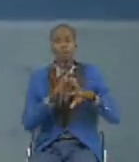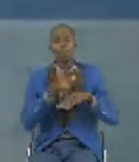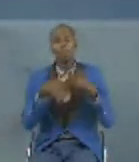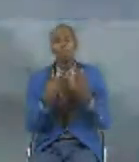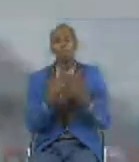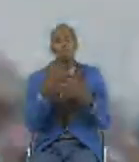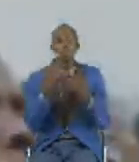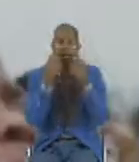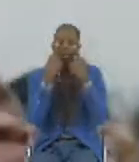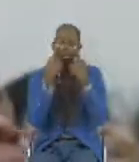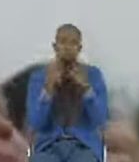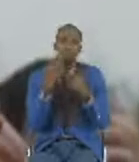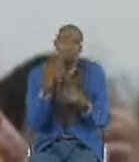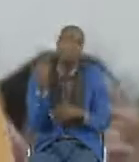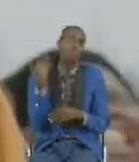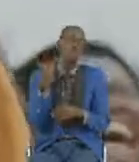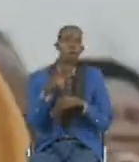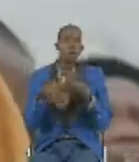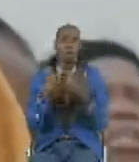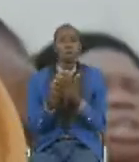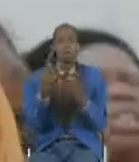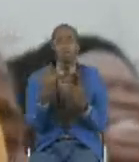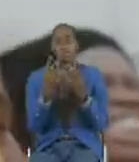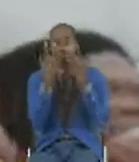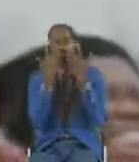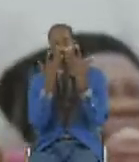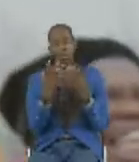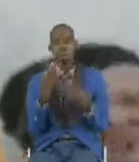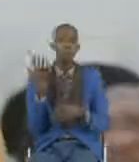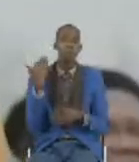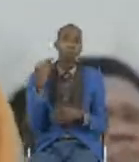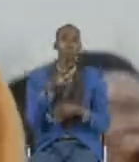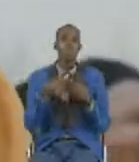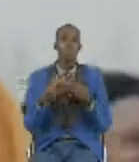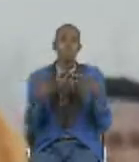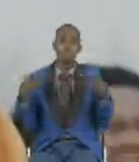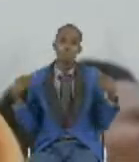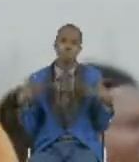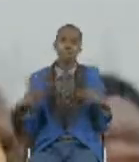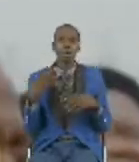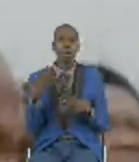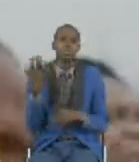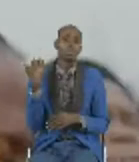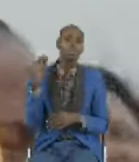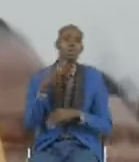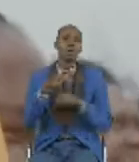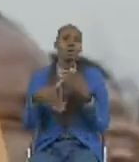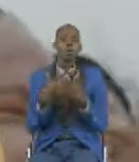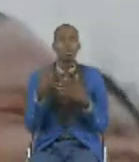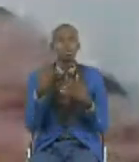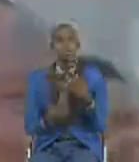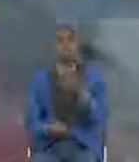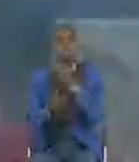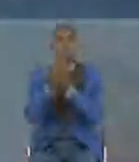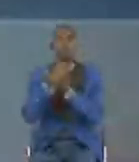passé, toutes les tristesses du passé, toutes les douleurs du passé, toutes les défaites du